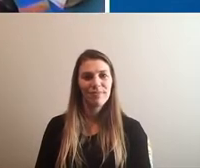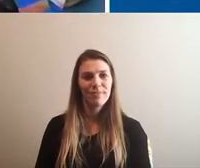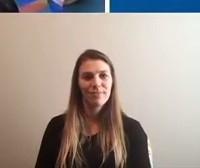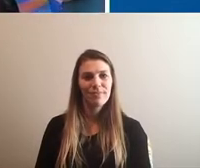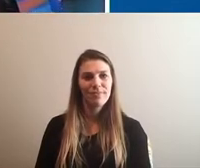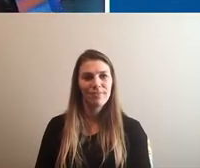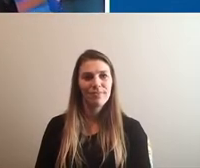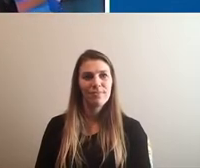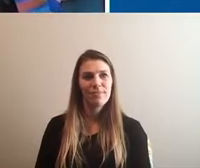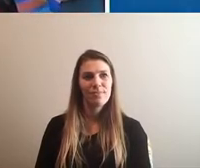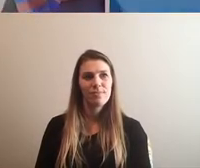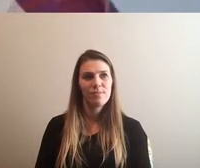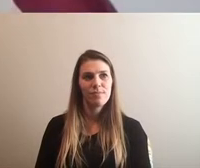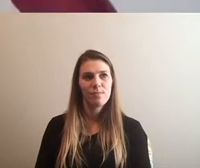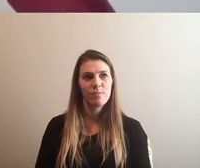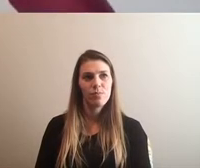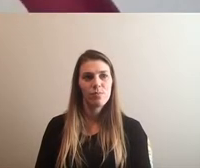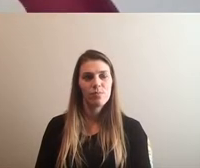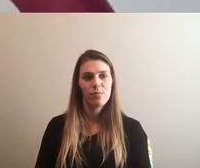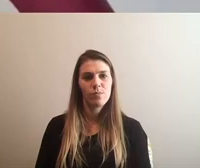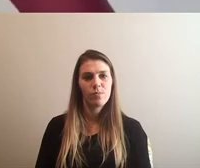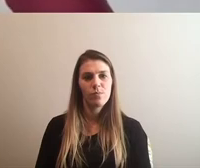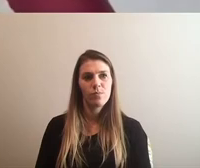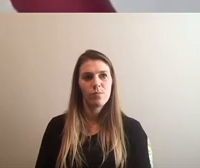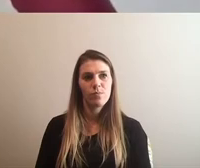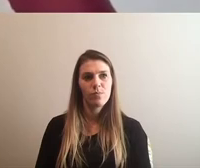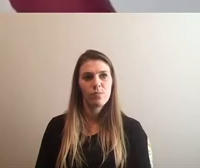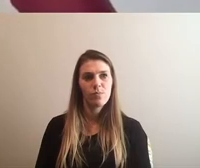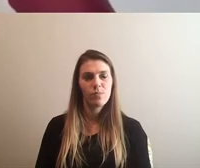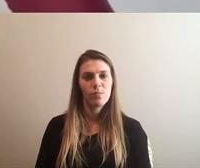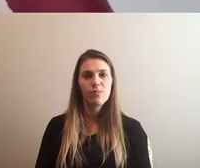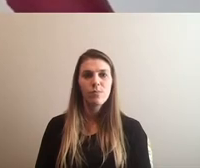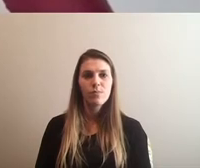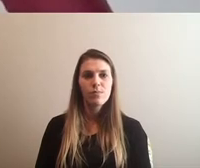सूज गया. मैंने